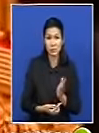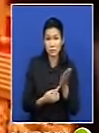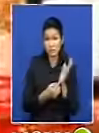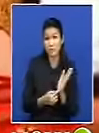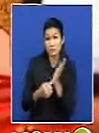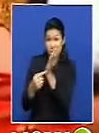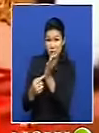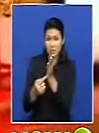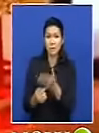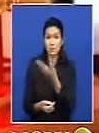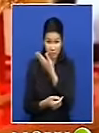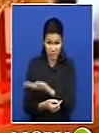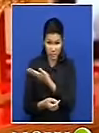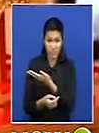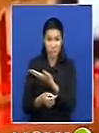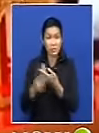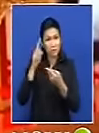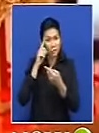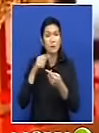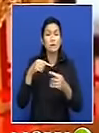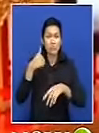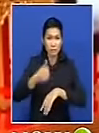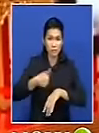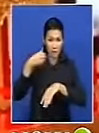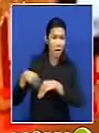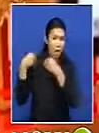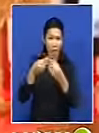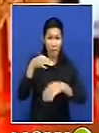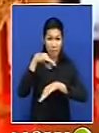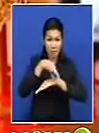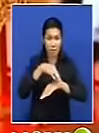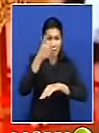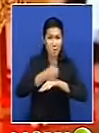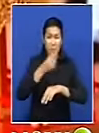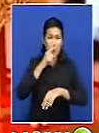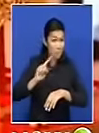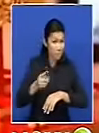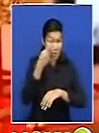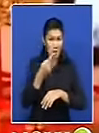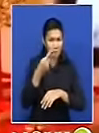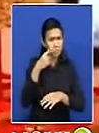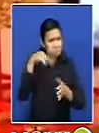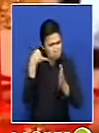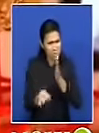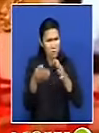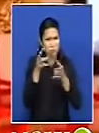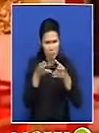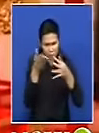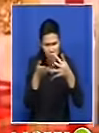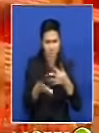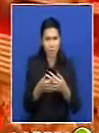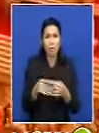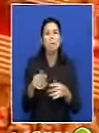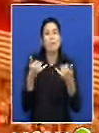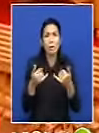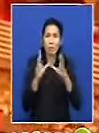มังคลาจารย์เจ้าวาดวัดปากน้ำภาษีเจริญเป็นสมเด็จพระสังฆราชพระองค์ใหม่ผิดขั้นตอน ค่ะ ก็ใช้เวลาประชุมกัน